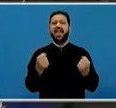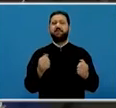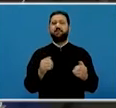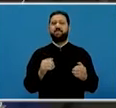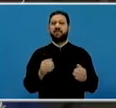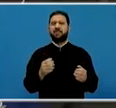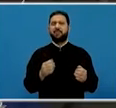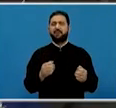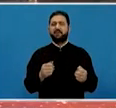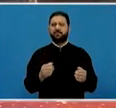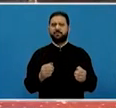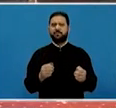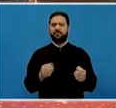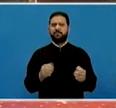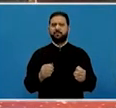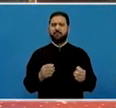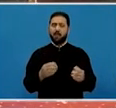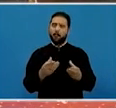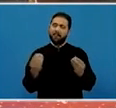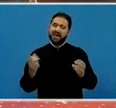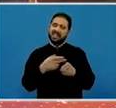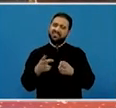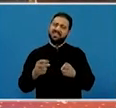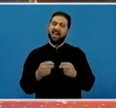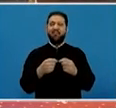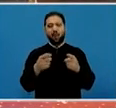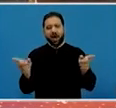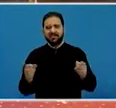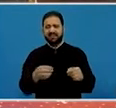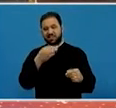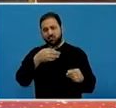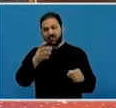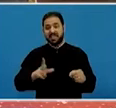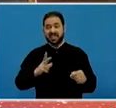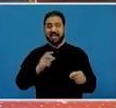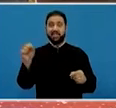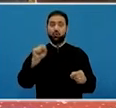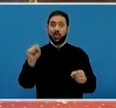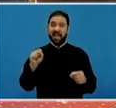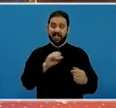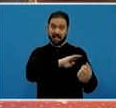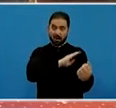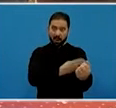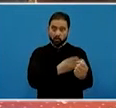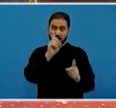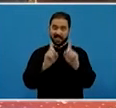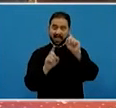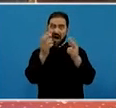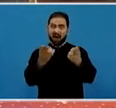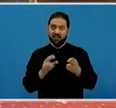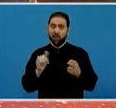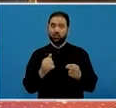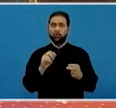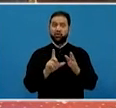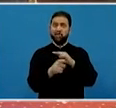o poată depăși mai ușor. Spuneți-mi, Preasfinția voastră, este solidaritatea mai puternică dacă vine și din